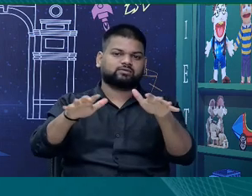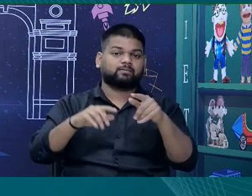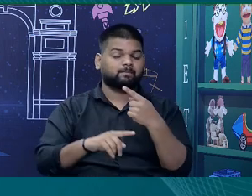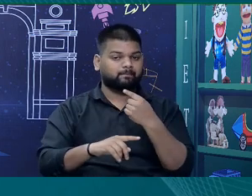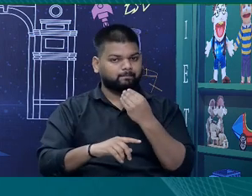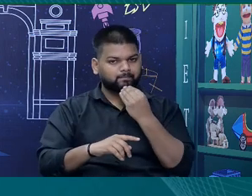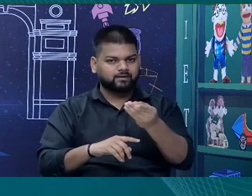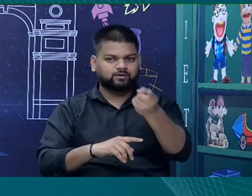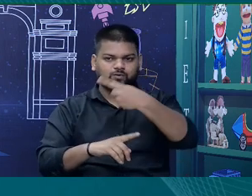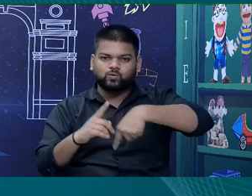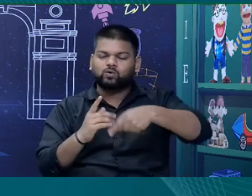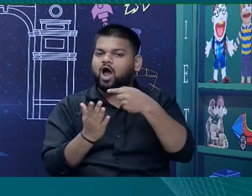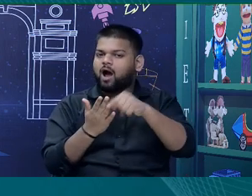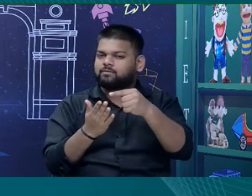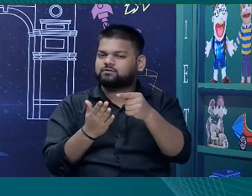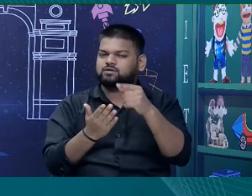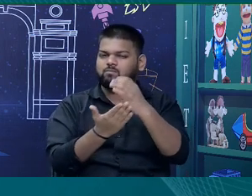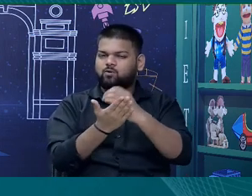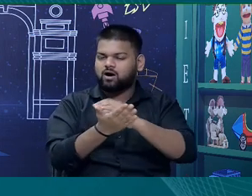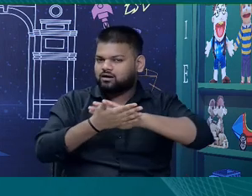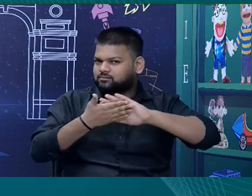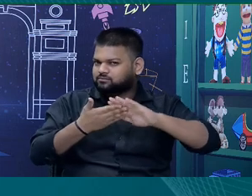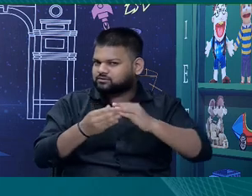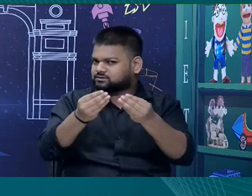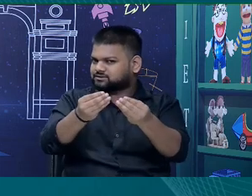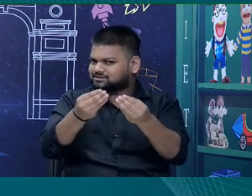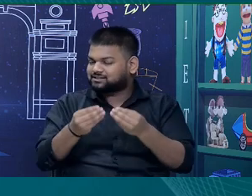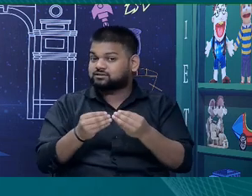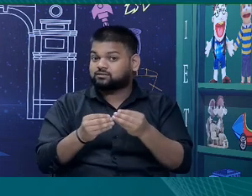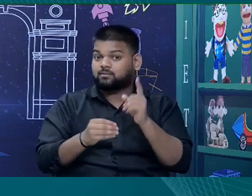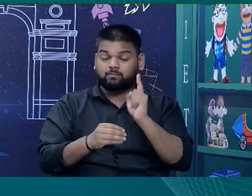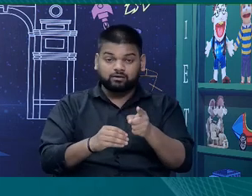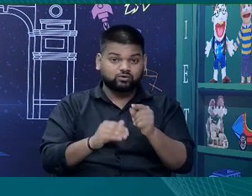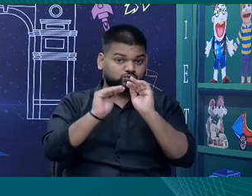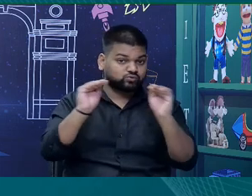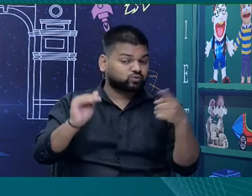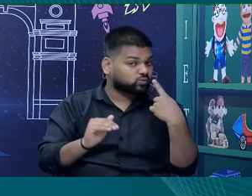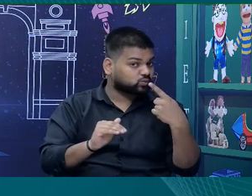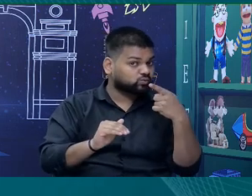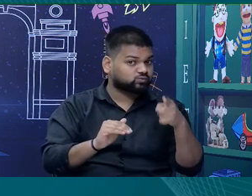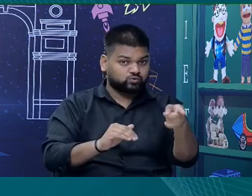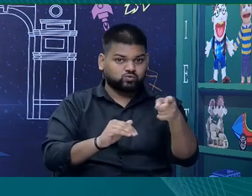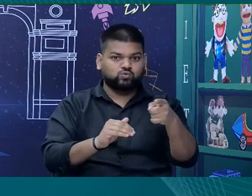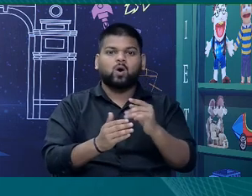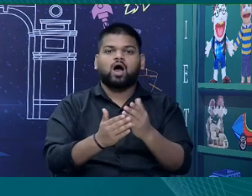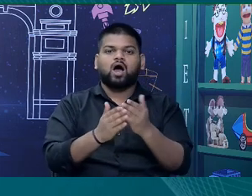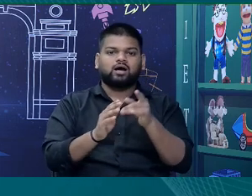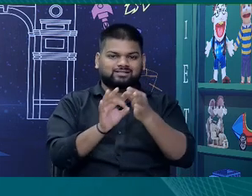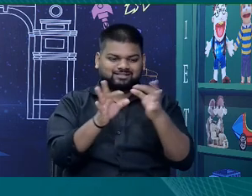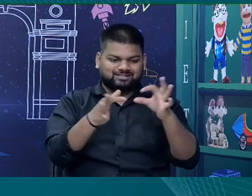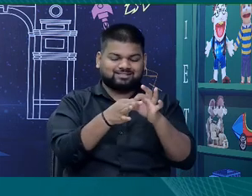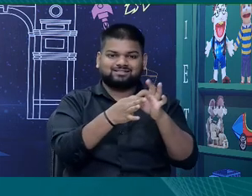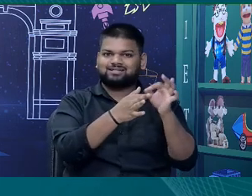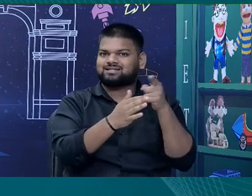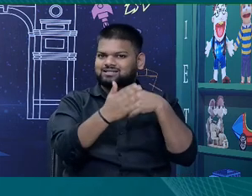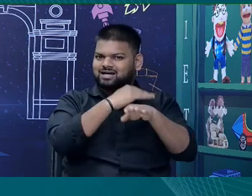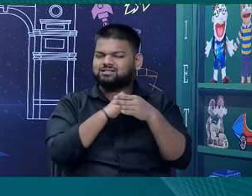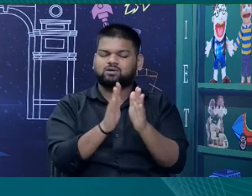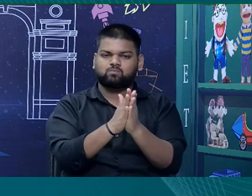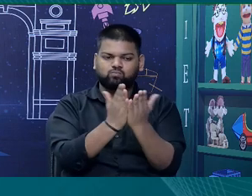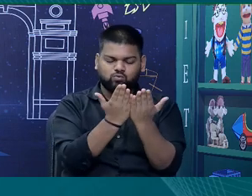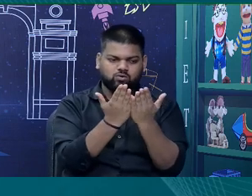अनुमति स कार्यक्रम को संपन्न करने की सत्र को ही समाप्त करने की लेकिन जिन बच्चों ने जिन छात्रों ने अब तक पाठ्य पुस्तक एनसीईआरटी की नहीं खरीदी है उनके लिए